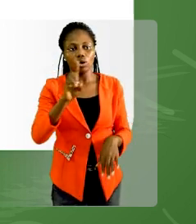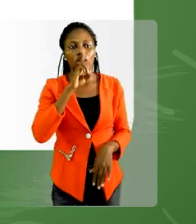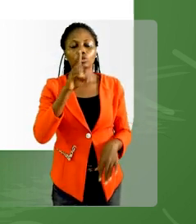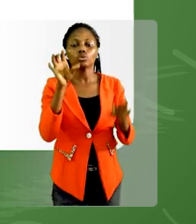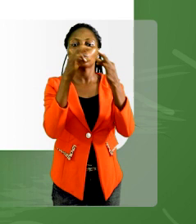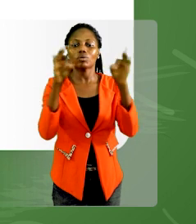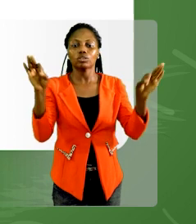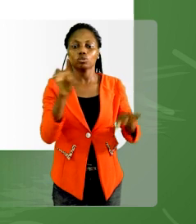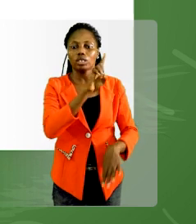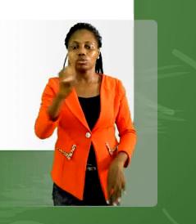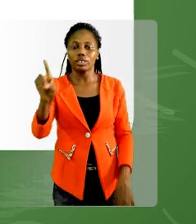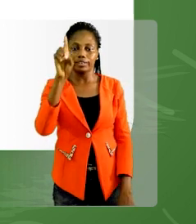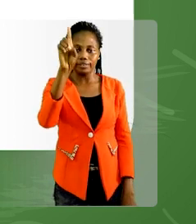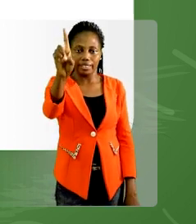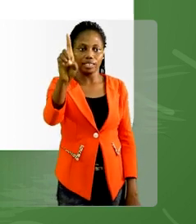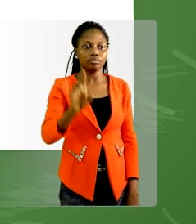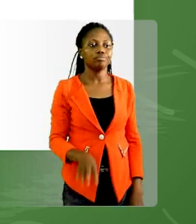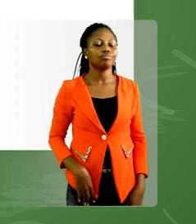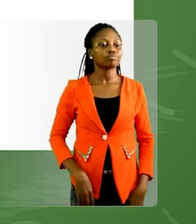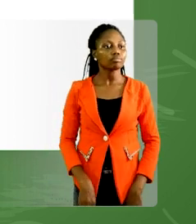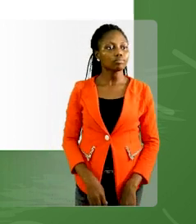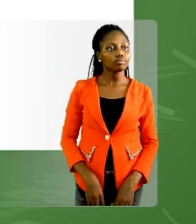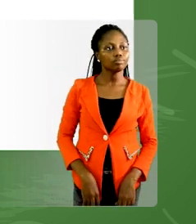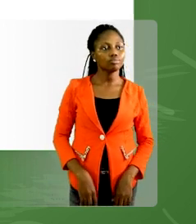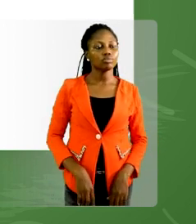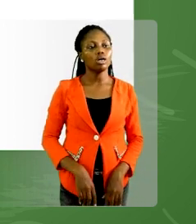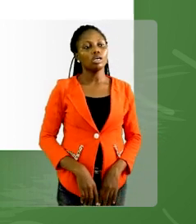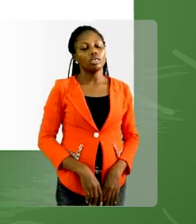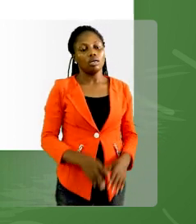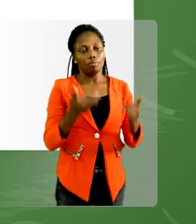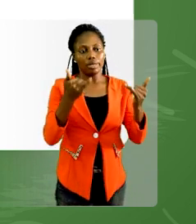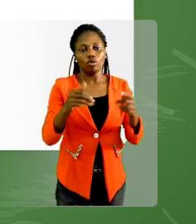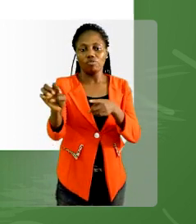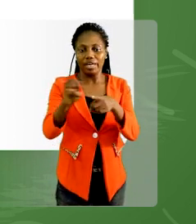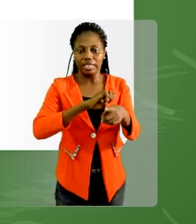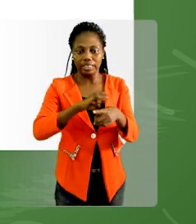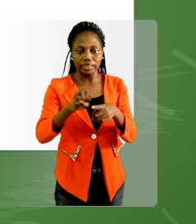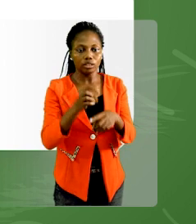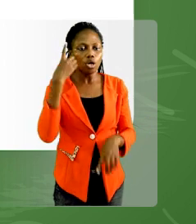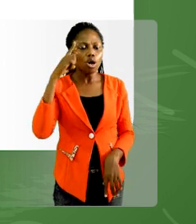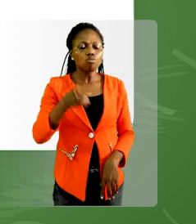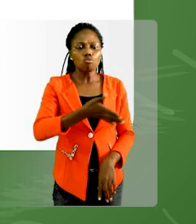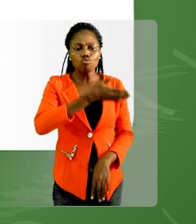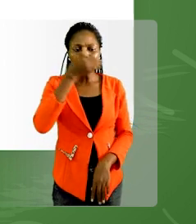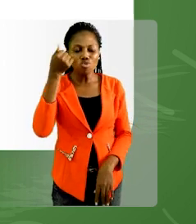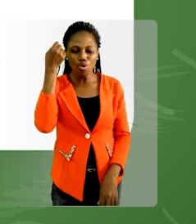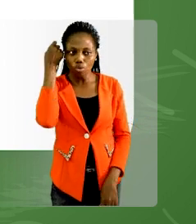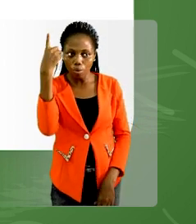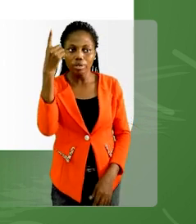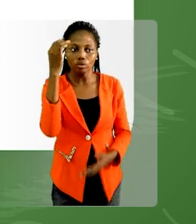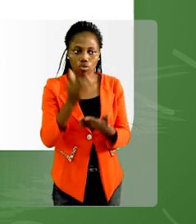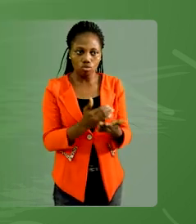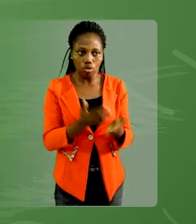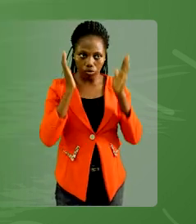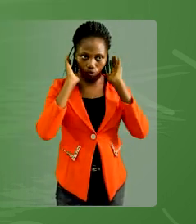D. Donc, nous allons appliquer cela à un exercice de fixation afin de mieux appréhender